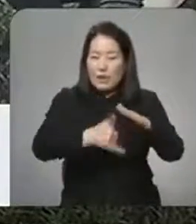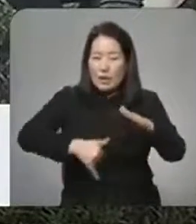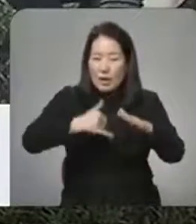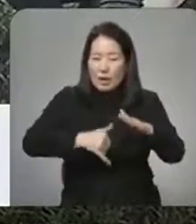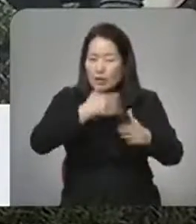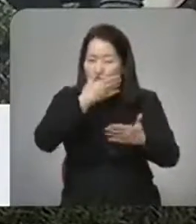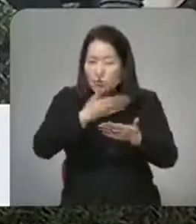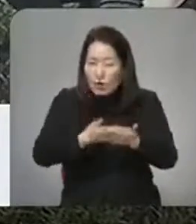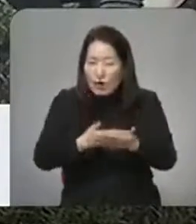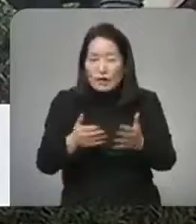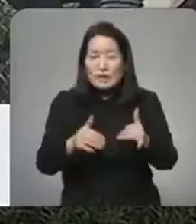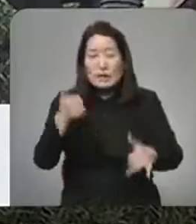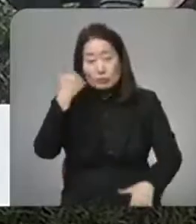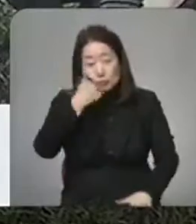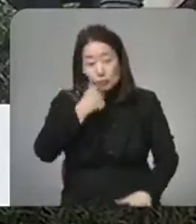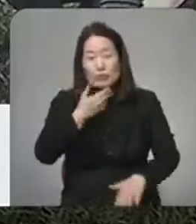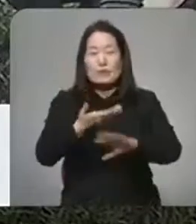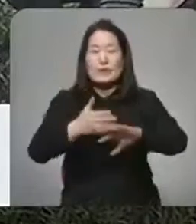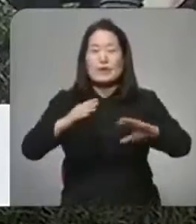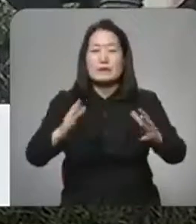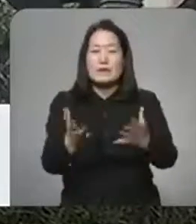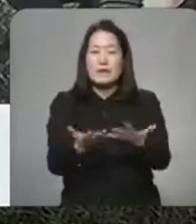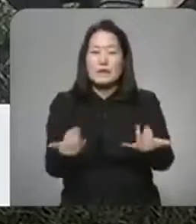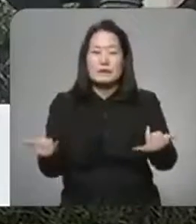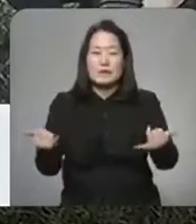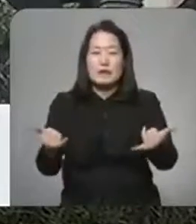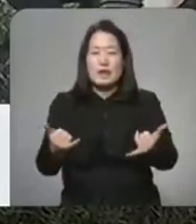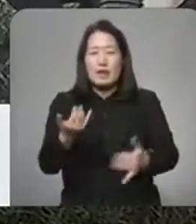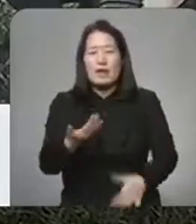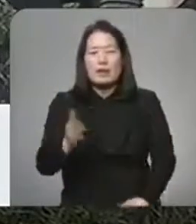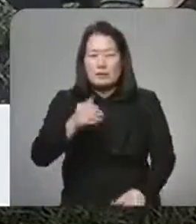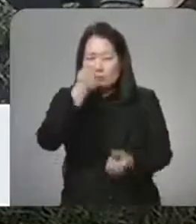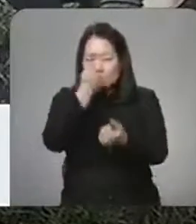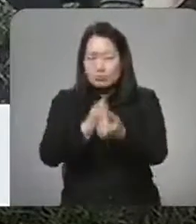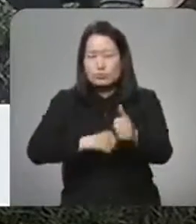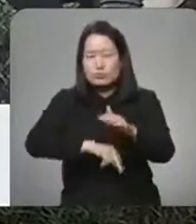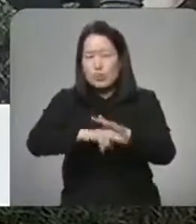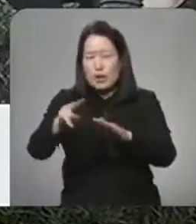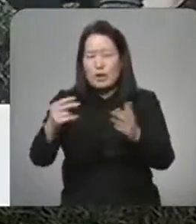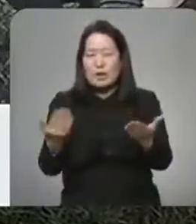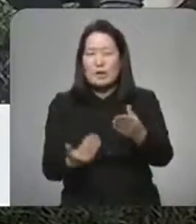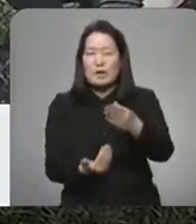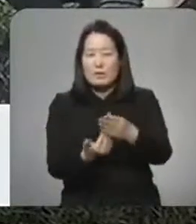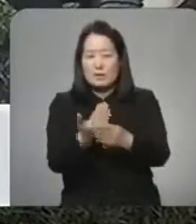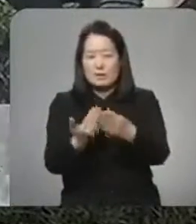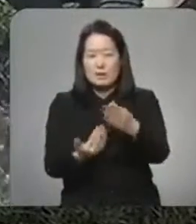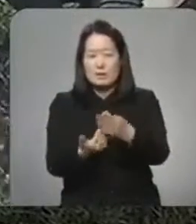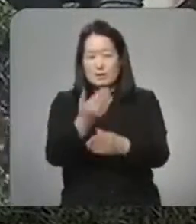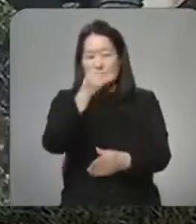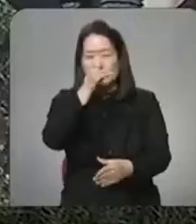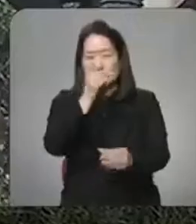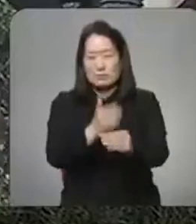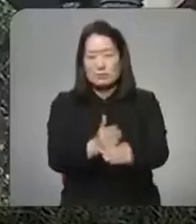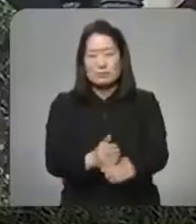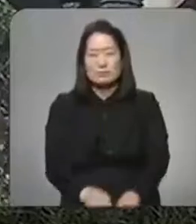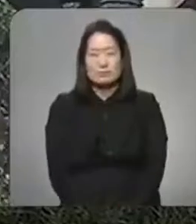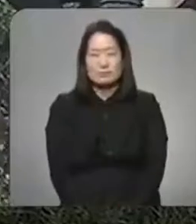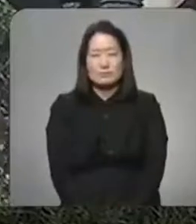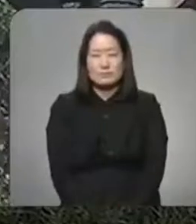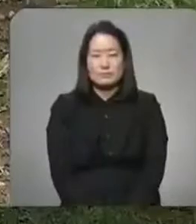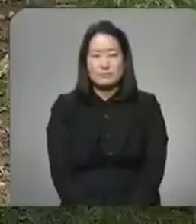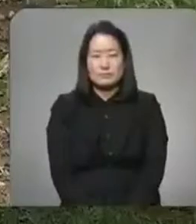꾼 으로 자리잡은 외국인 근로자들이 무단으로 이탈하는 경우가 이 따르기 때문입니다 김초롱 기자의 보돕니다